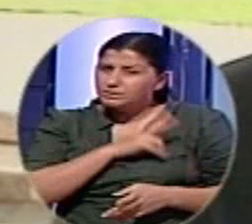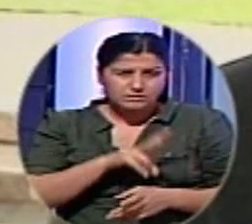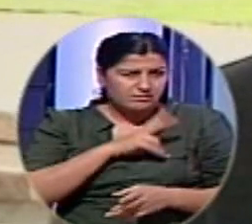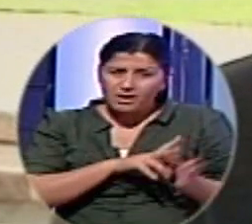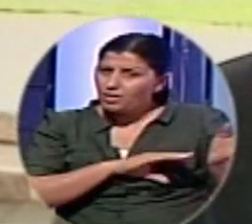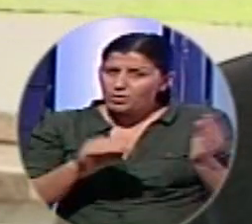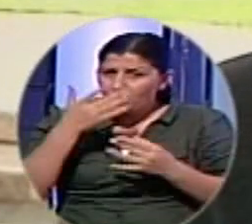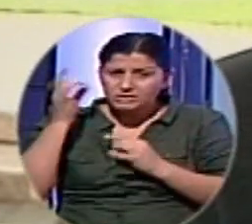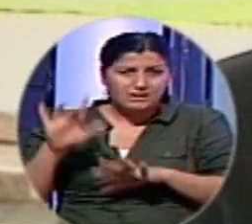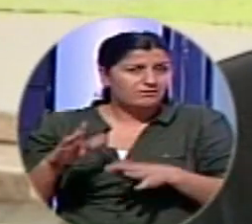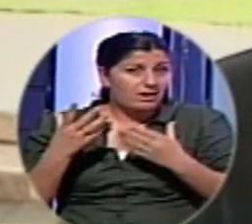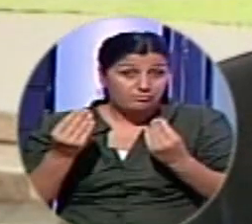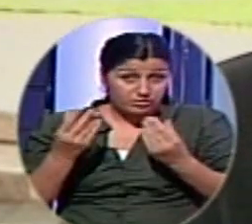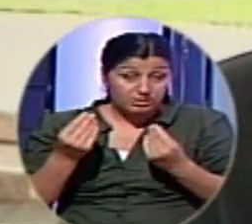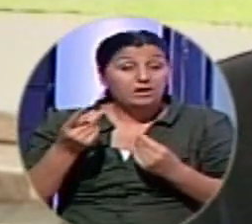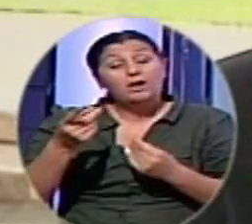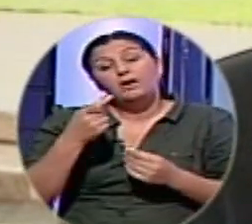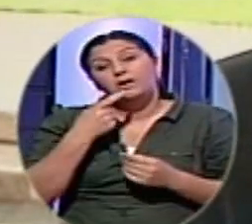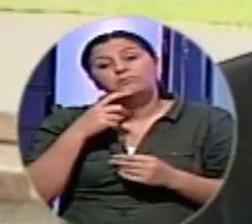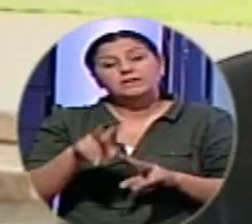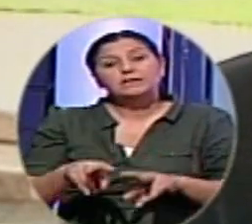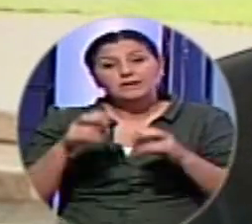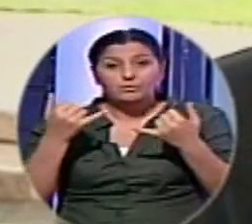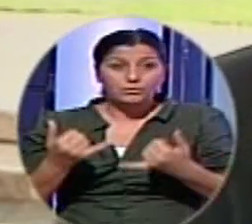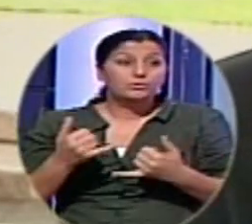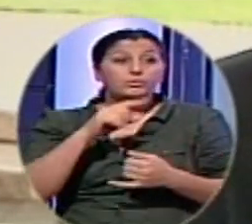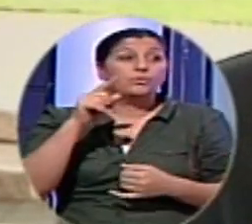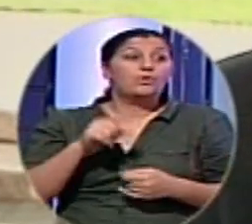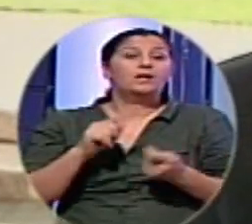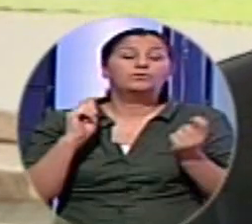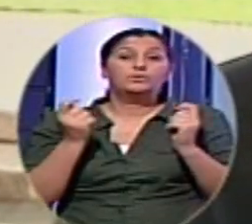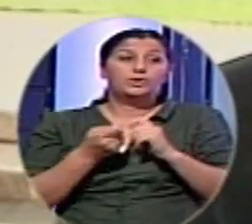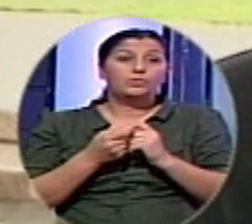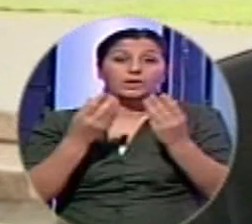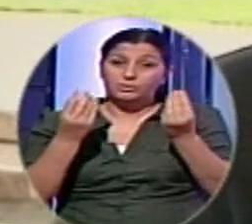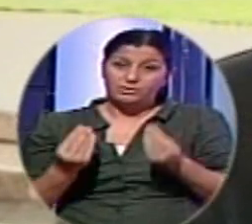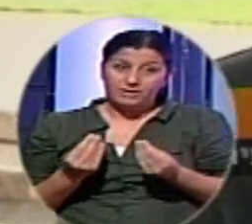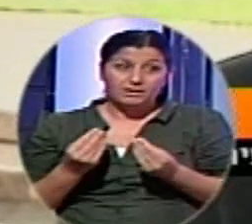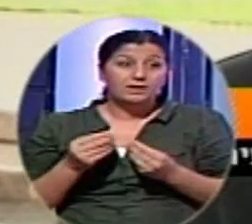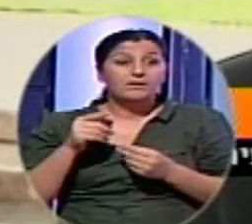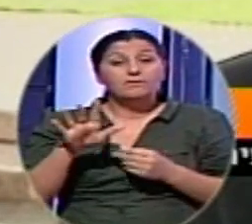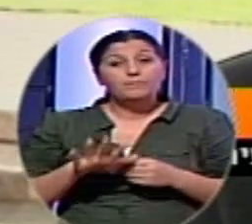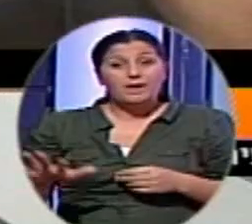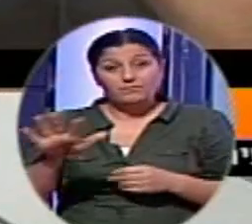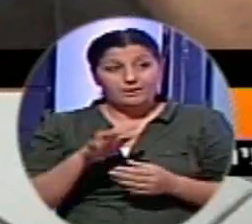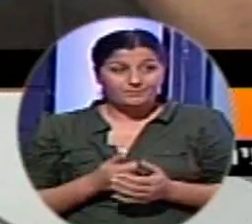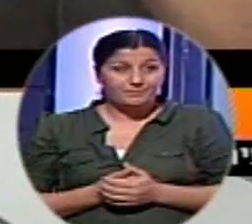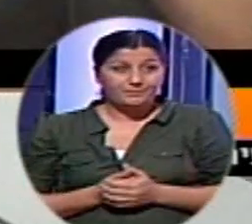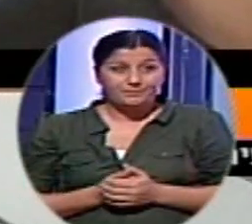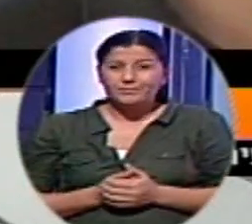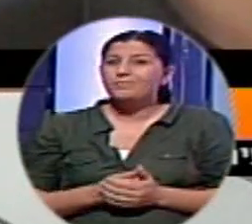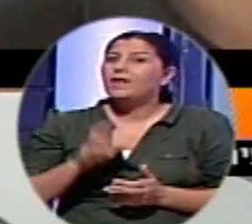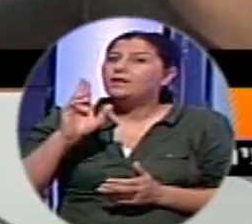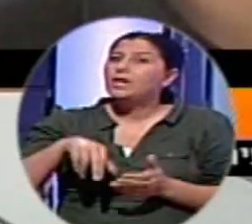מהגירה שלילית, ואנחנו מעניקים להם הזדמנות, ואולי אנחנו יכולים לעשות תפנית היסטורית לטובת העיר ולטובת הפריפריה בכלל. יש לכם את